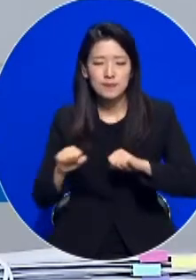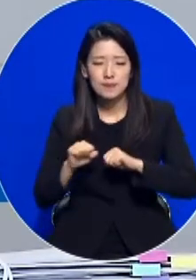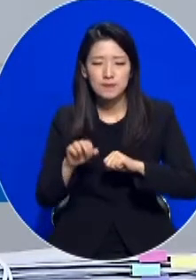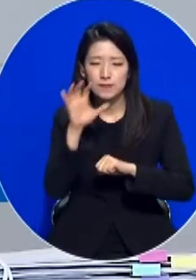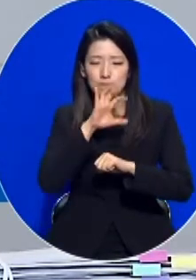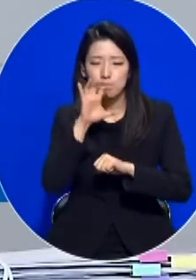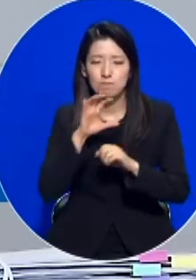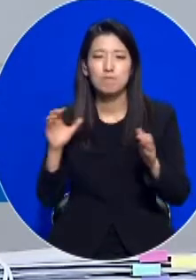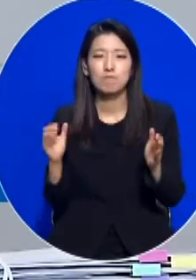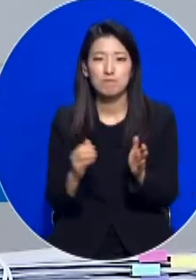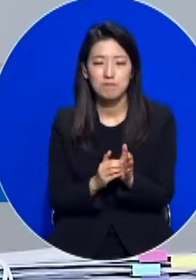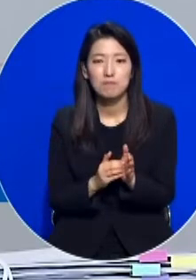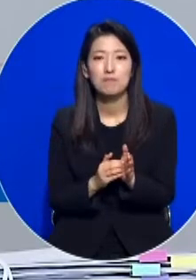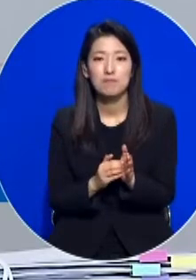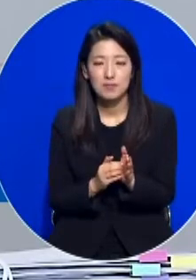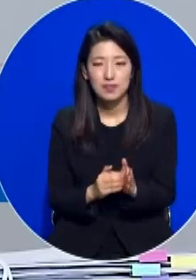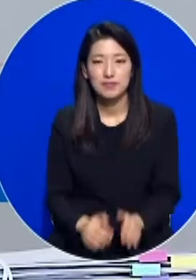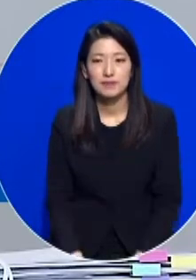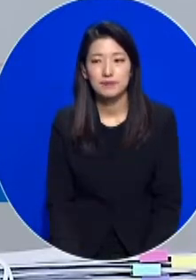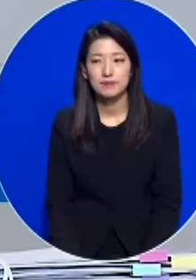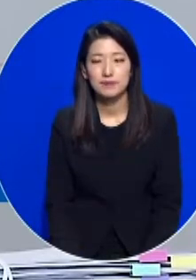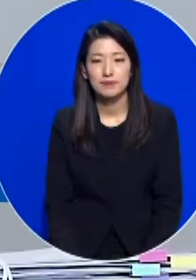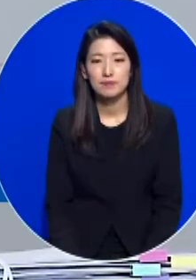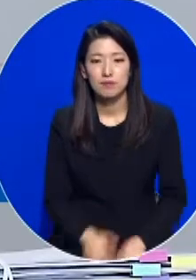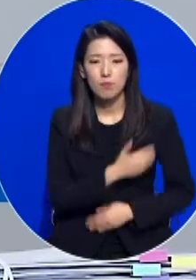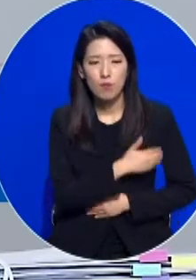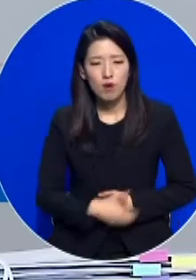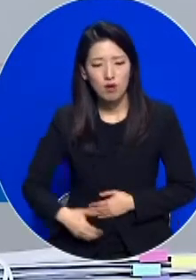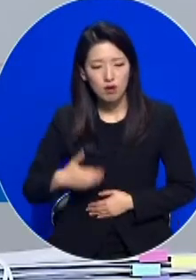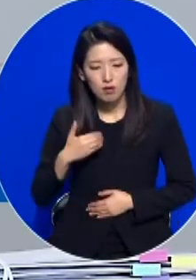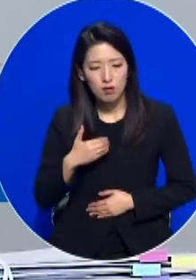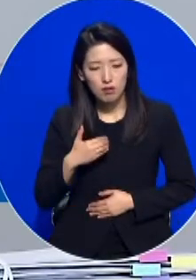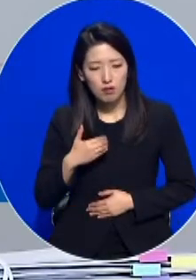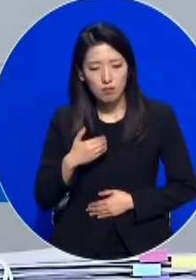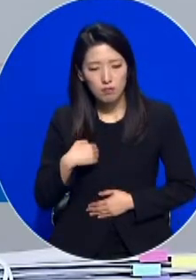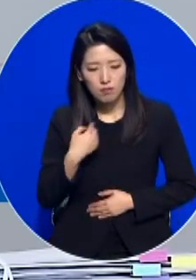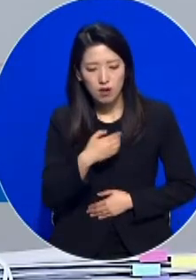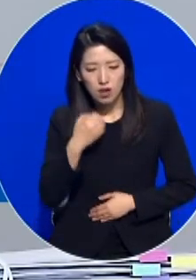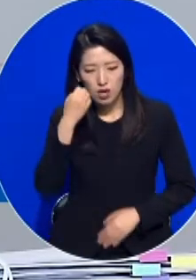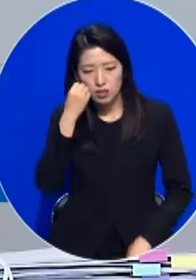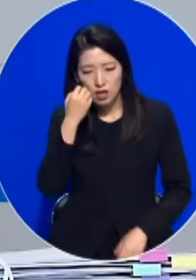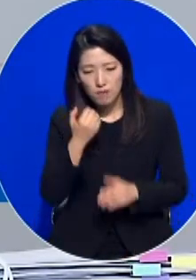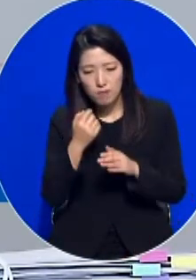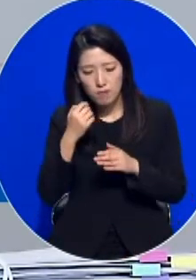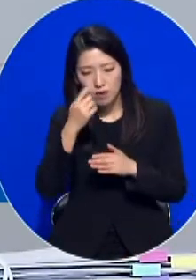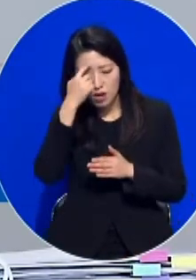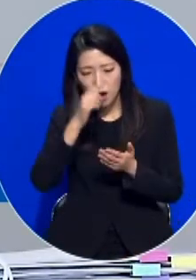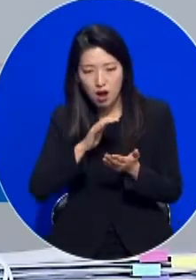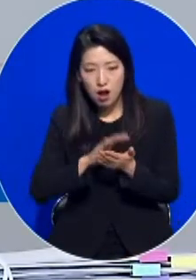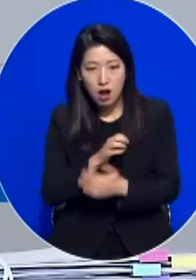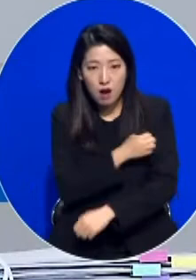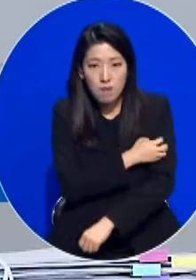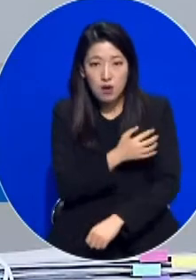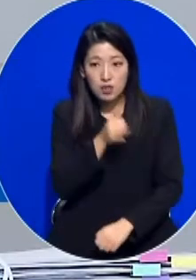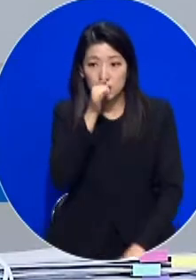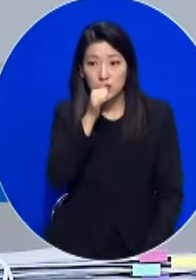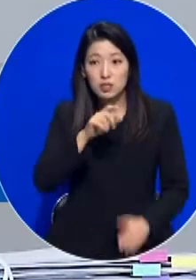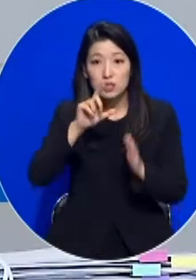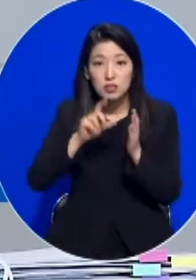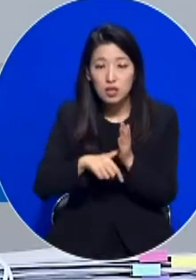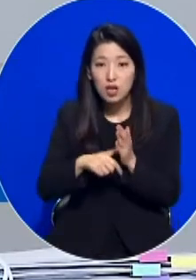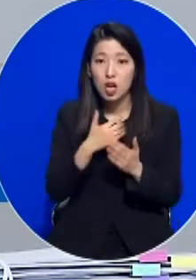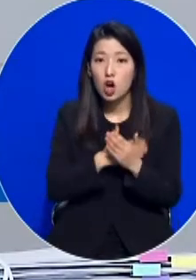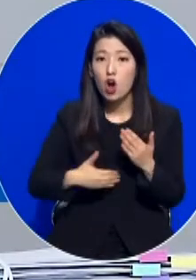대응하겠습니다. 이상 반응이 의심되는 경우에는 예방접종 도우미 누리집에 예방접종 후 건강